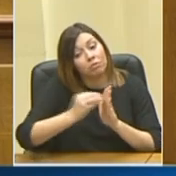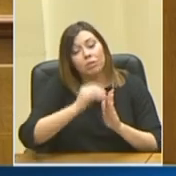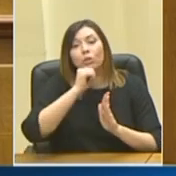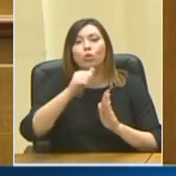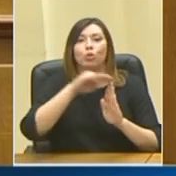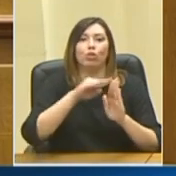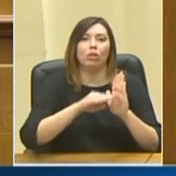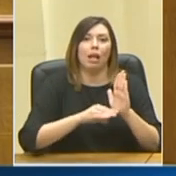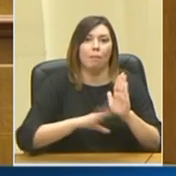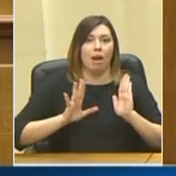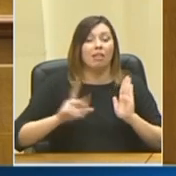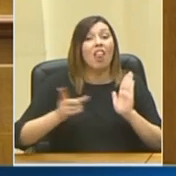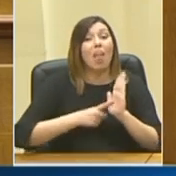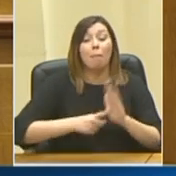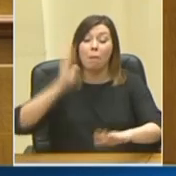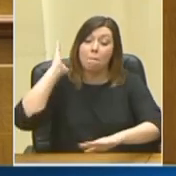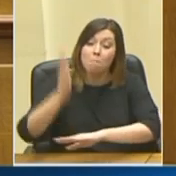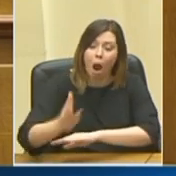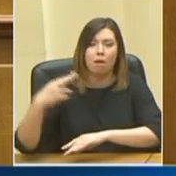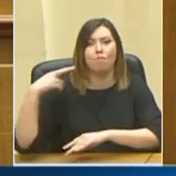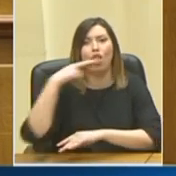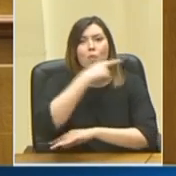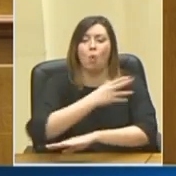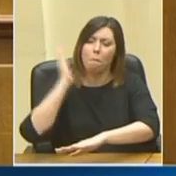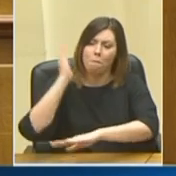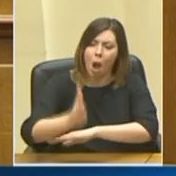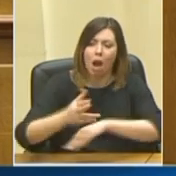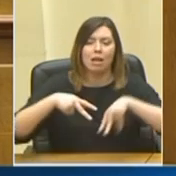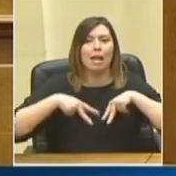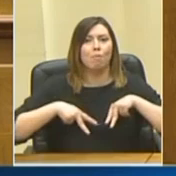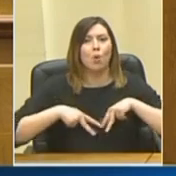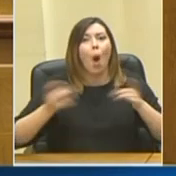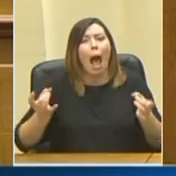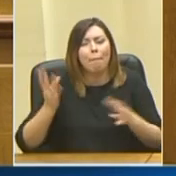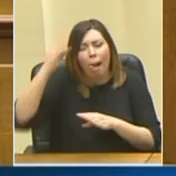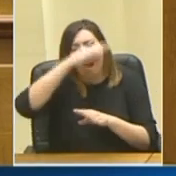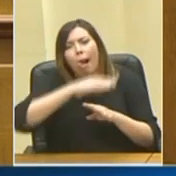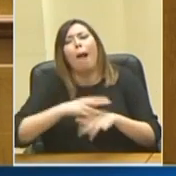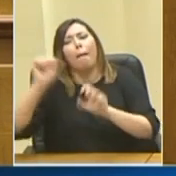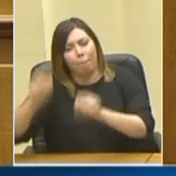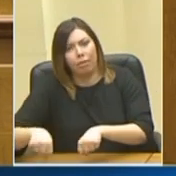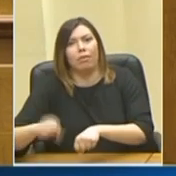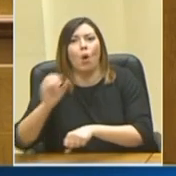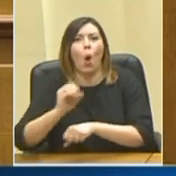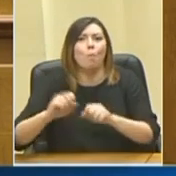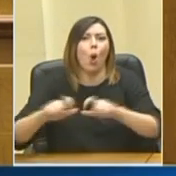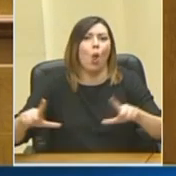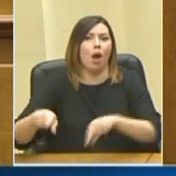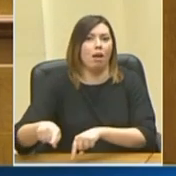βαριά τιμωρία του Πρωθυπουργού ή των υπουργών, εάν εκδίδουν στη ζούλα ομόλογα. Με βαριά